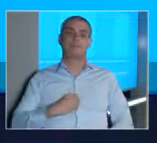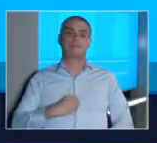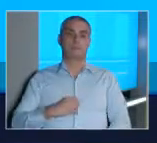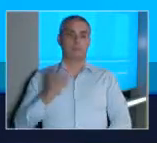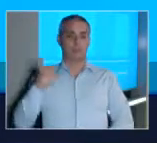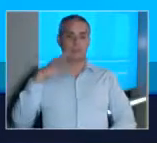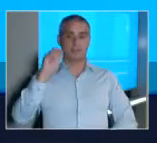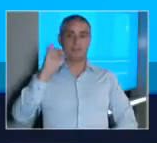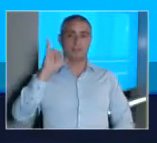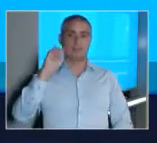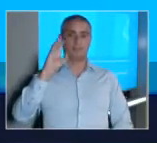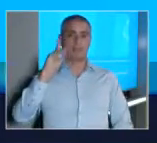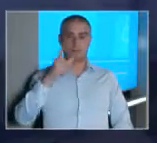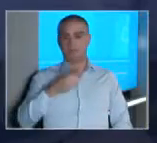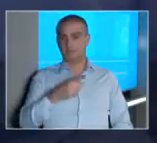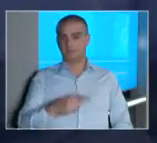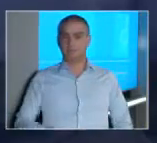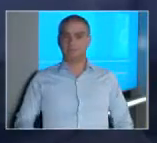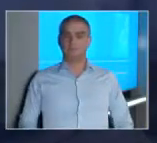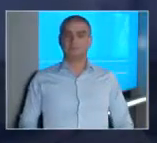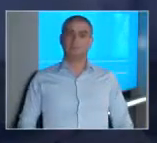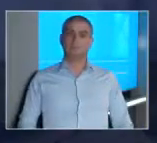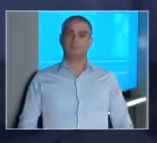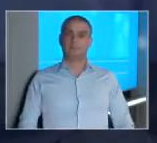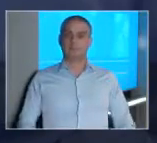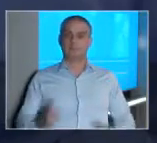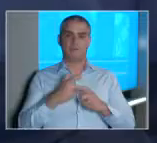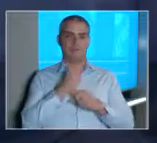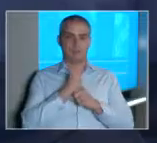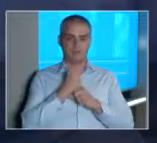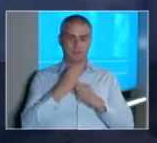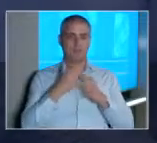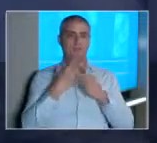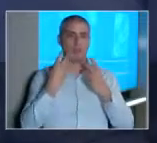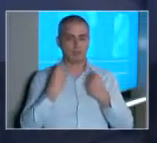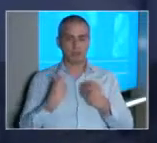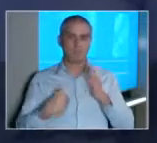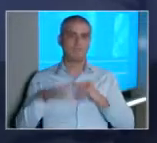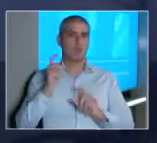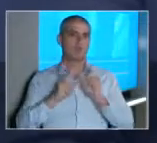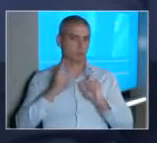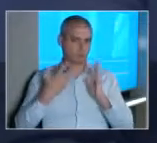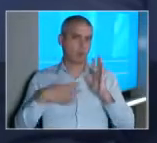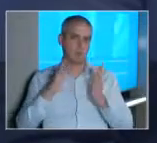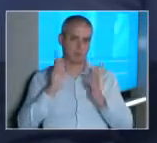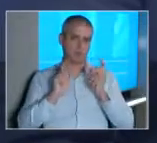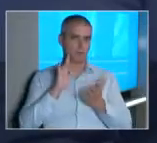במימד. מיכאל, אני איש מימד. אני רק אומר דבר כזה. מפלגת העבודה היא מפלגה טובה, ורוב אנשיה, או הרבה מהאנשיה, הלב שלהם במקום הנכון, הרבה מהם